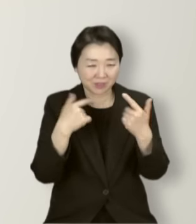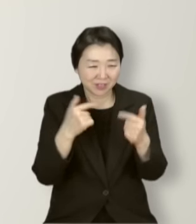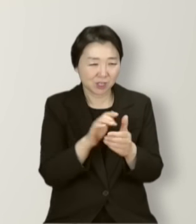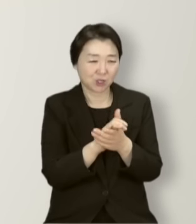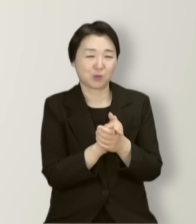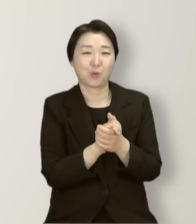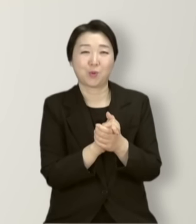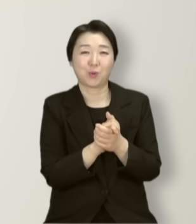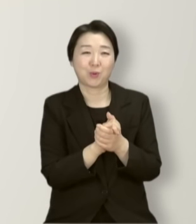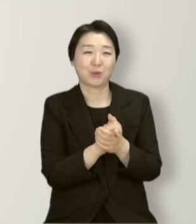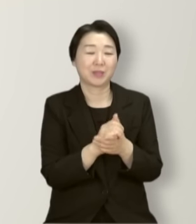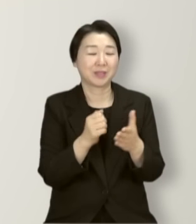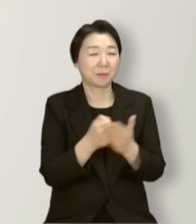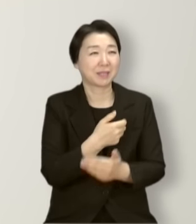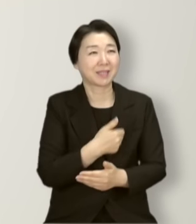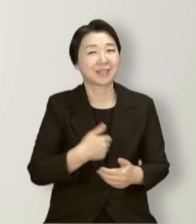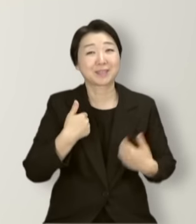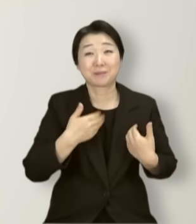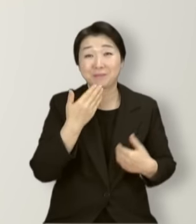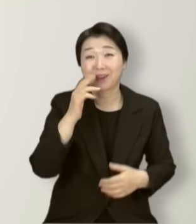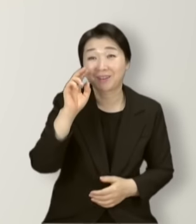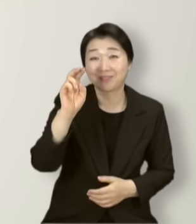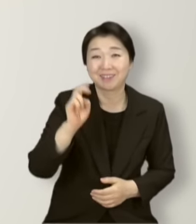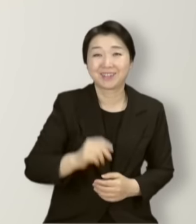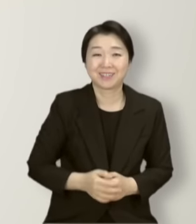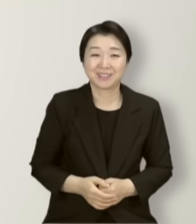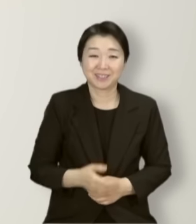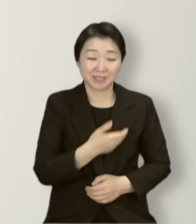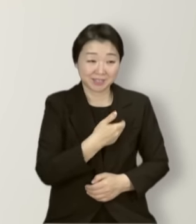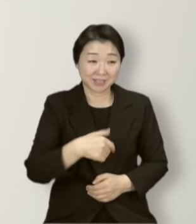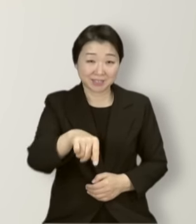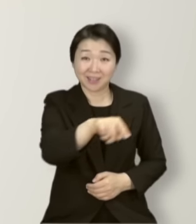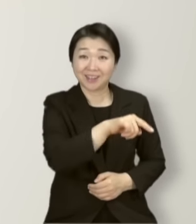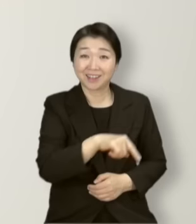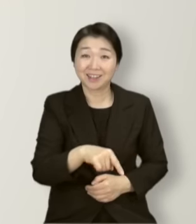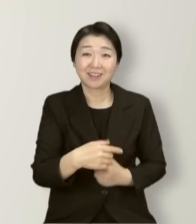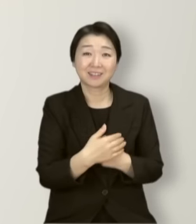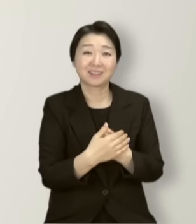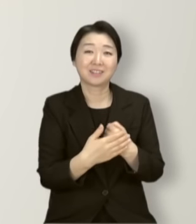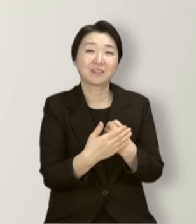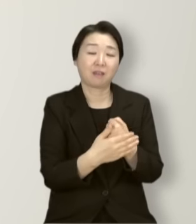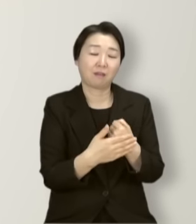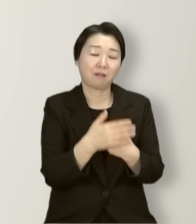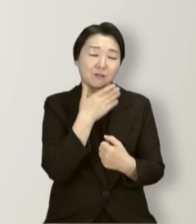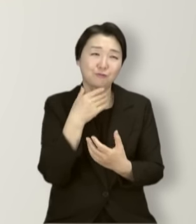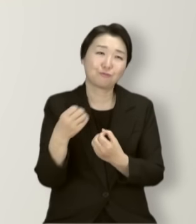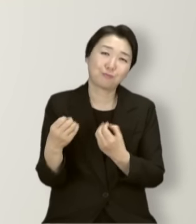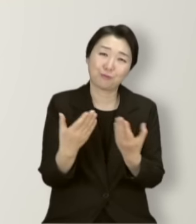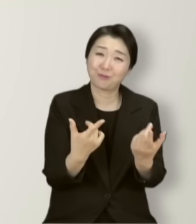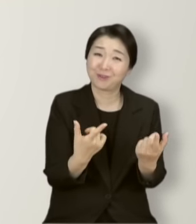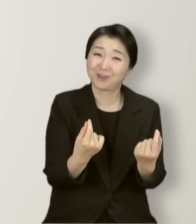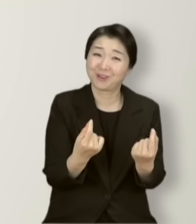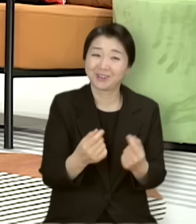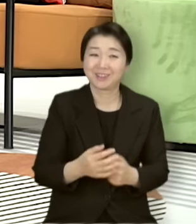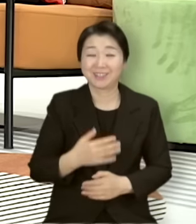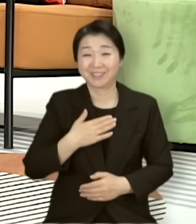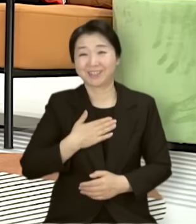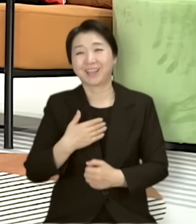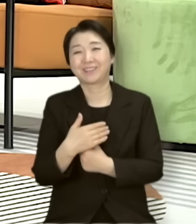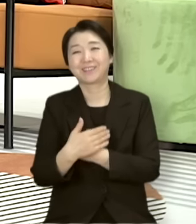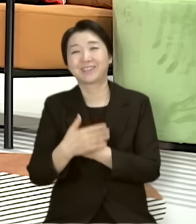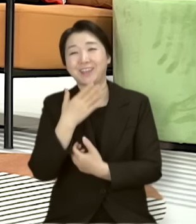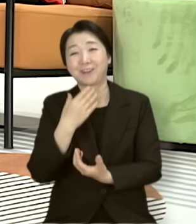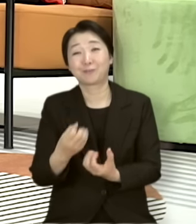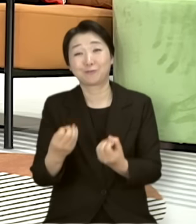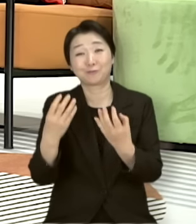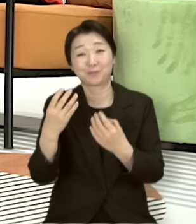얼마나 기쁠까요? 예. 제자님들은 아주 그 은혜고 축복이겠어요. 저도 은혜고